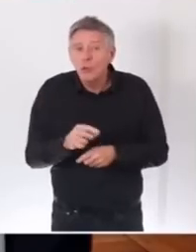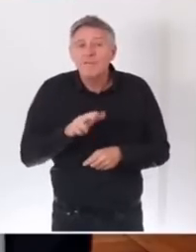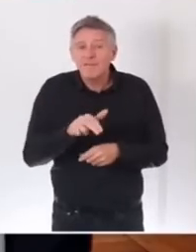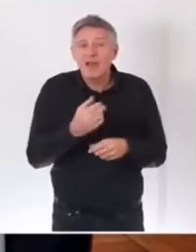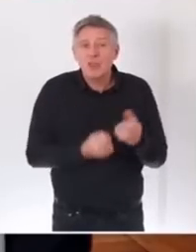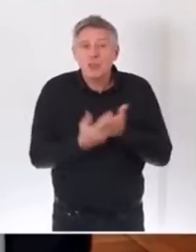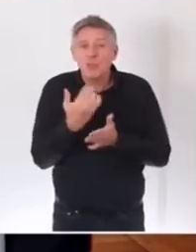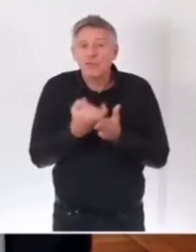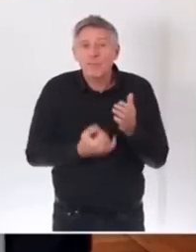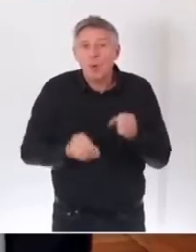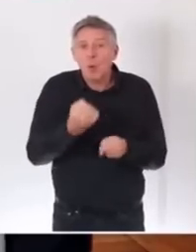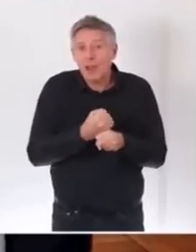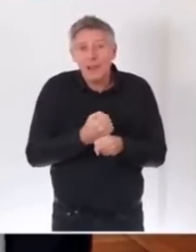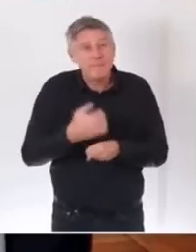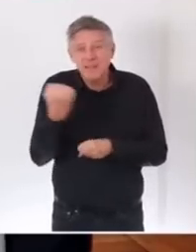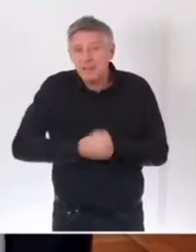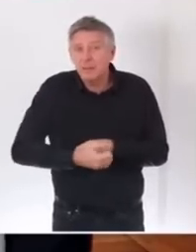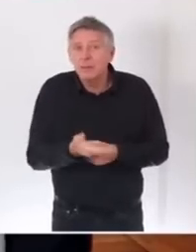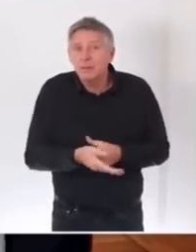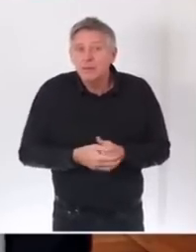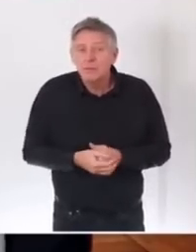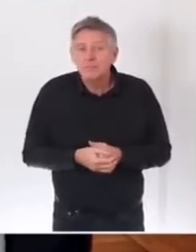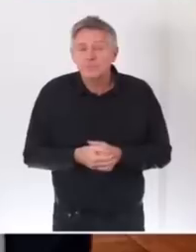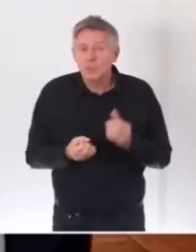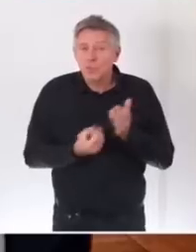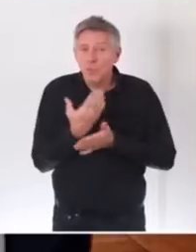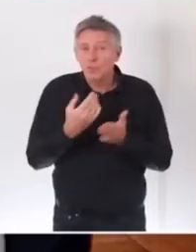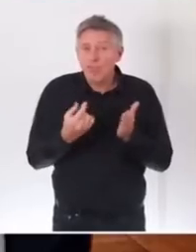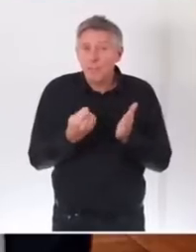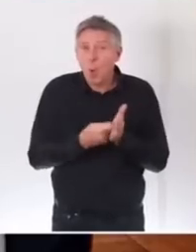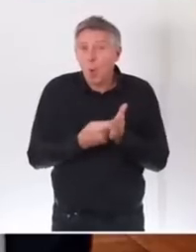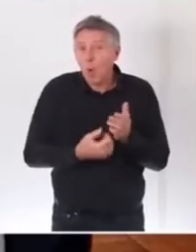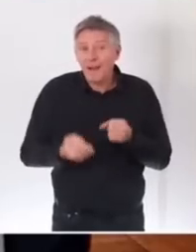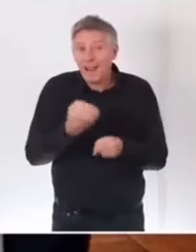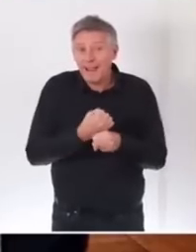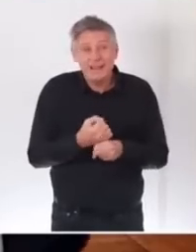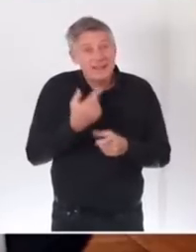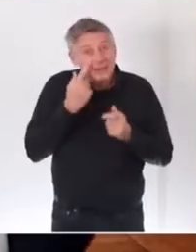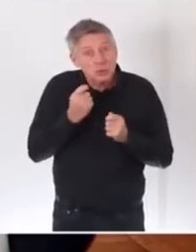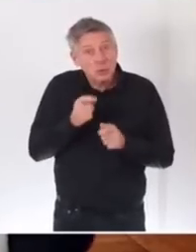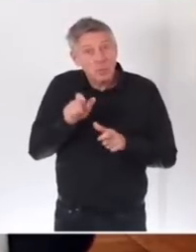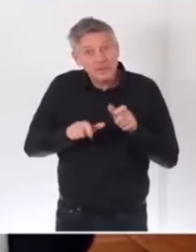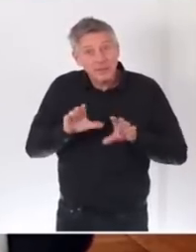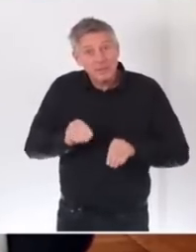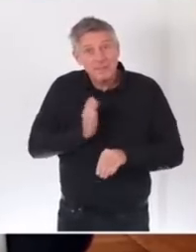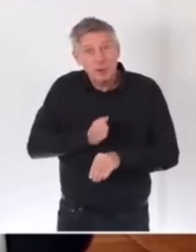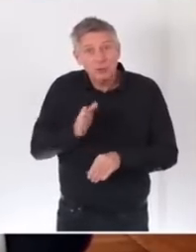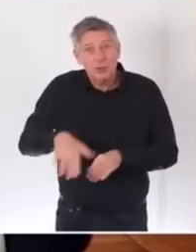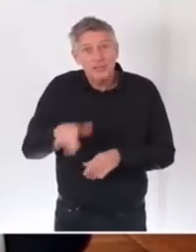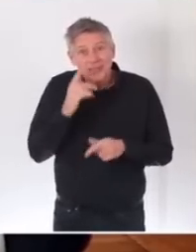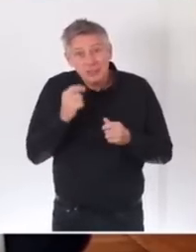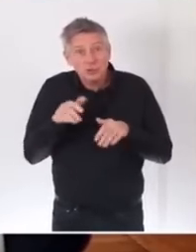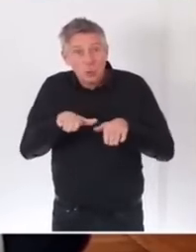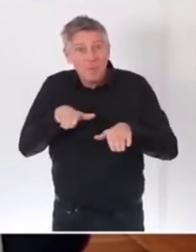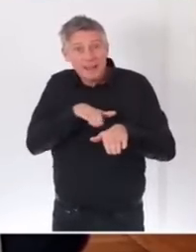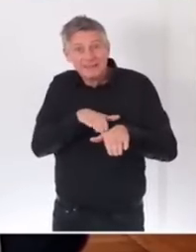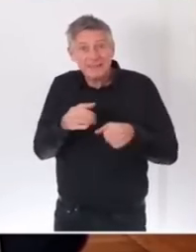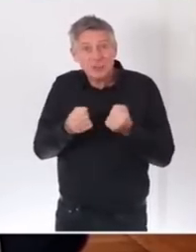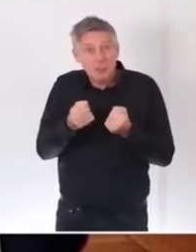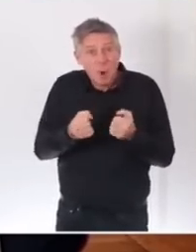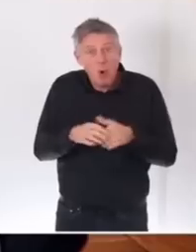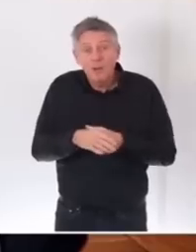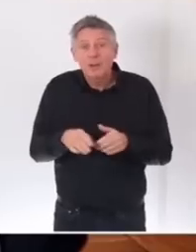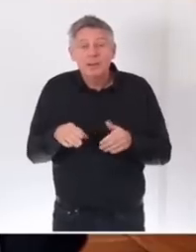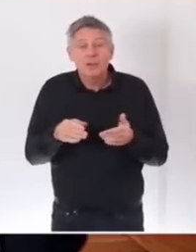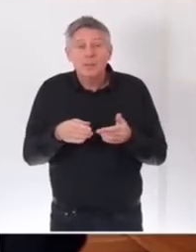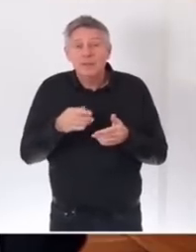va se passer. Vous allez créer de nouveaux impôts. Hein, et moi, je dis aux Bordelais, attention. Attention sur le stationnement, attention à des taxes